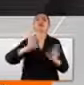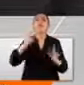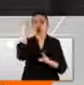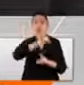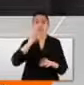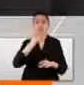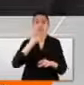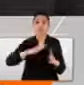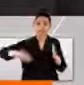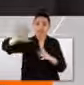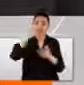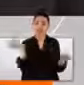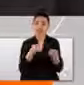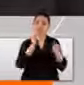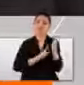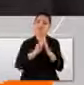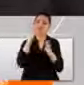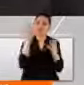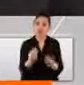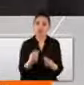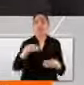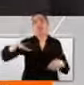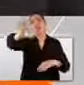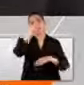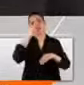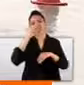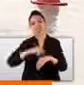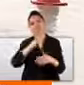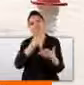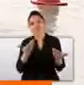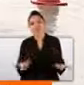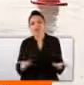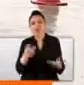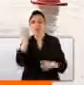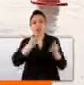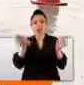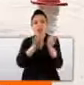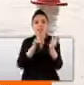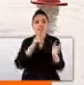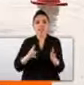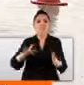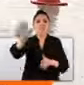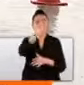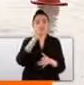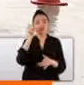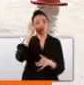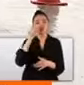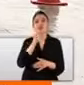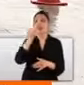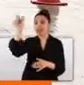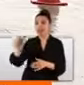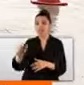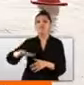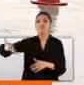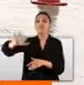Öyle. Ama kadınların her şeyin üstesinden gelebileceğine hepimiz inanıyoruz ve biliyoruz bunu. Vale deyince akla önce erkekler gelse de aslında onlar